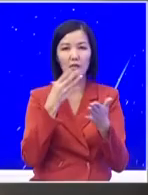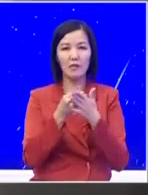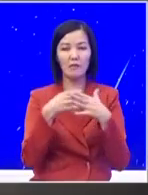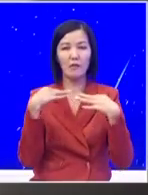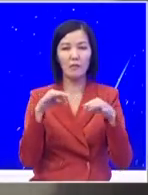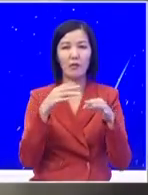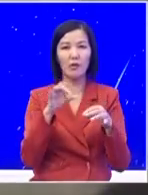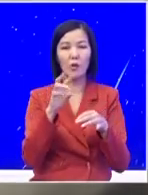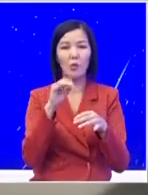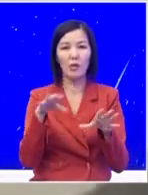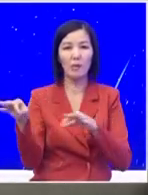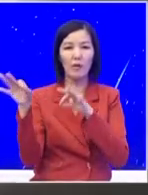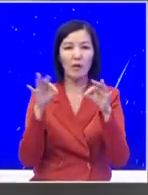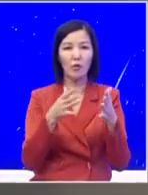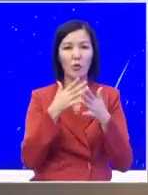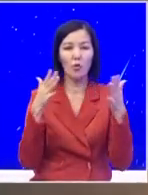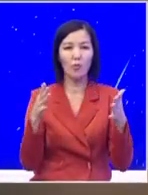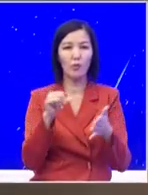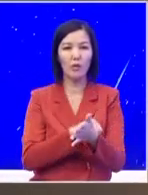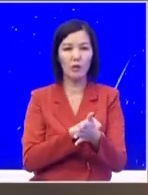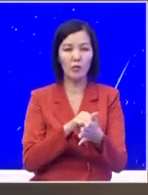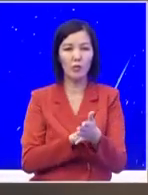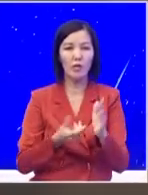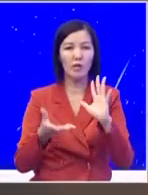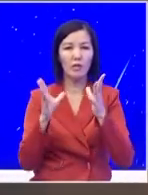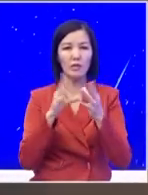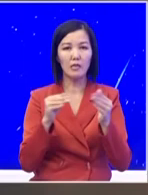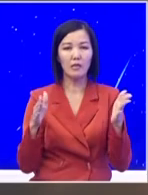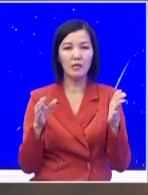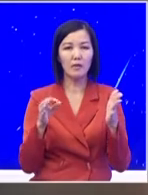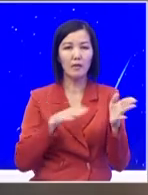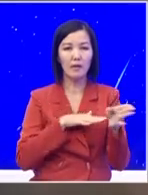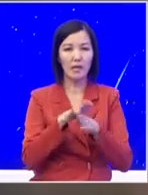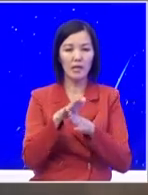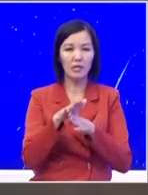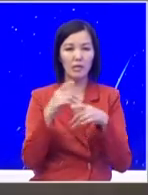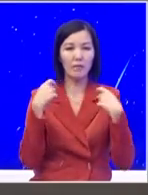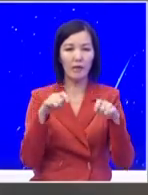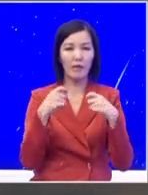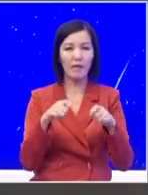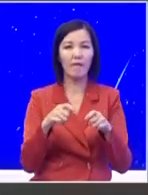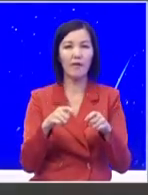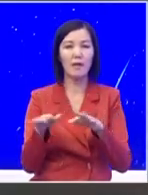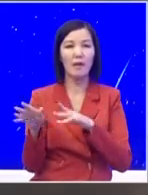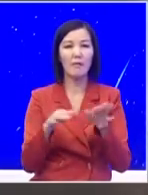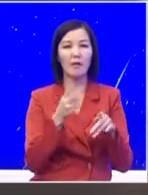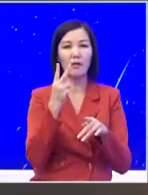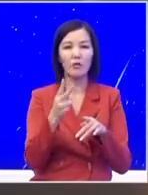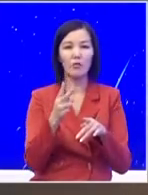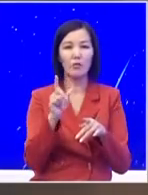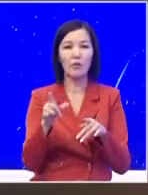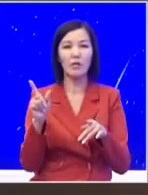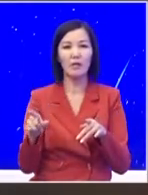марки Hyundai перевозили крупную партию наркотиков с целью дальнейшей реализации. Операцию по поимке двух